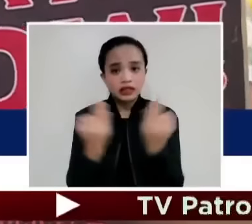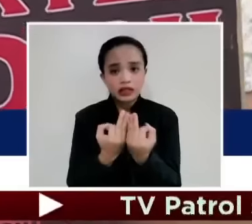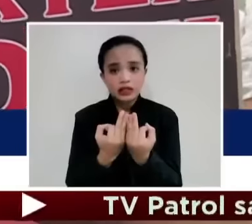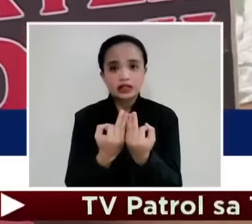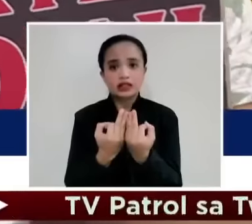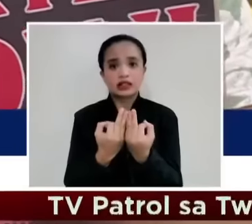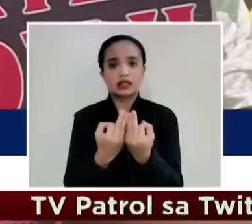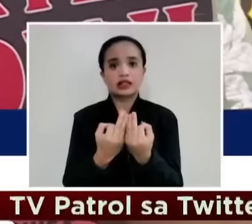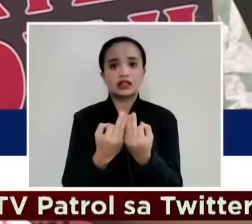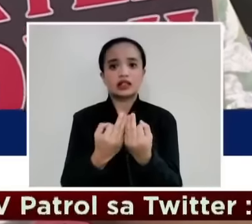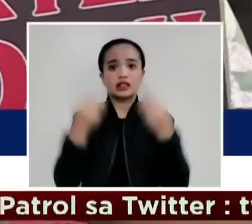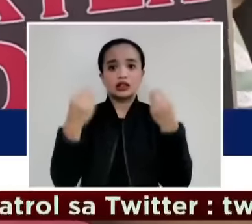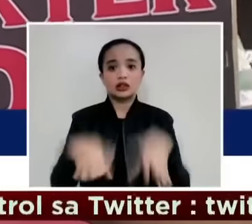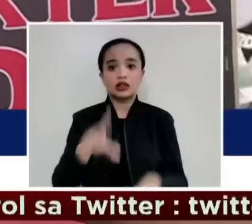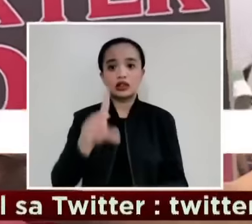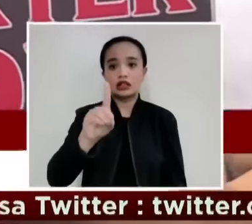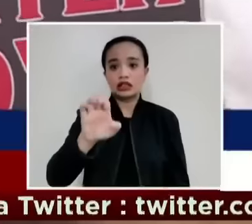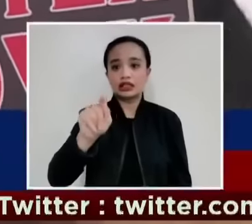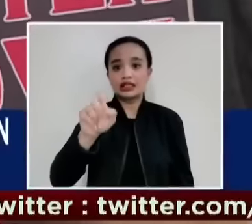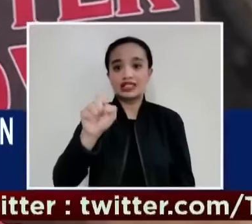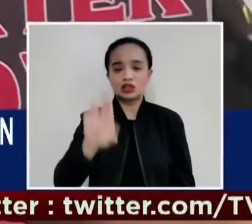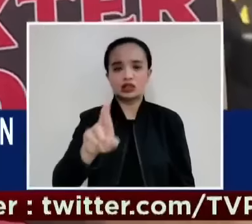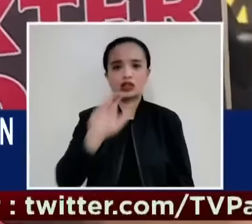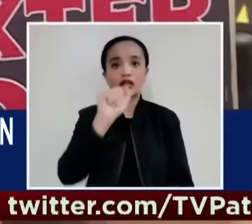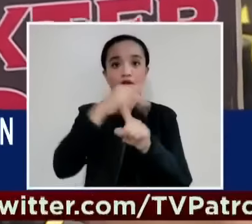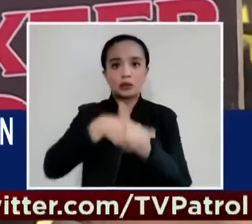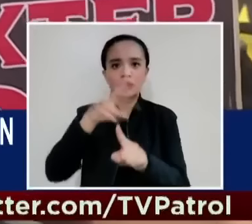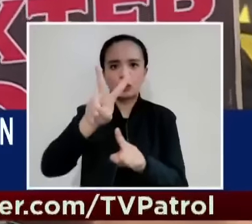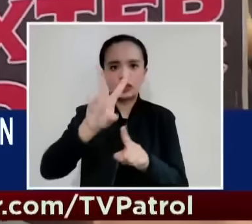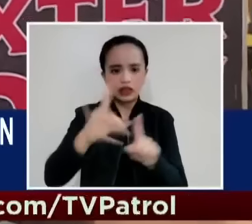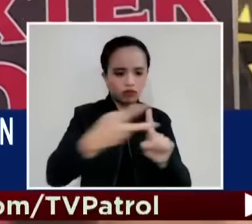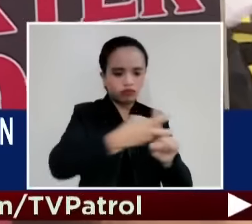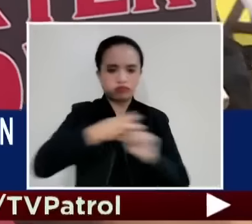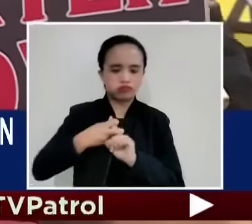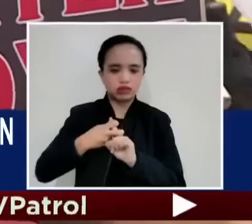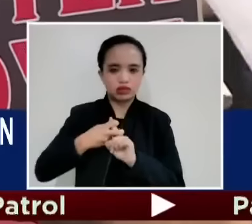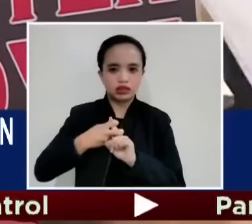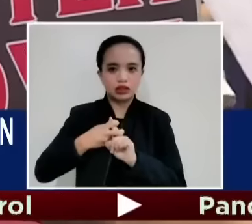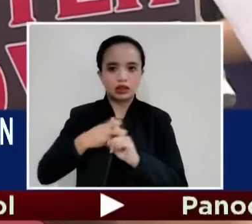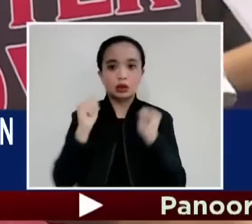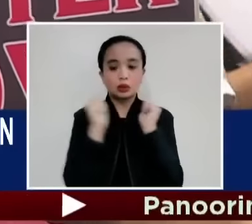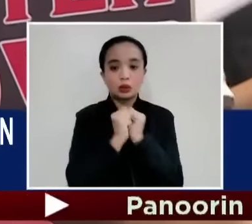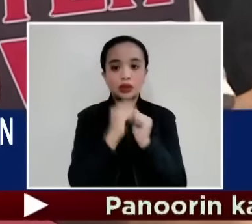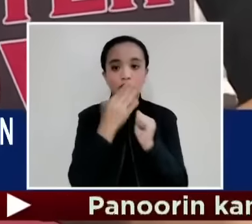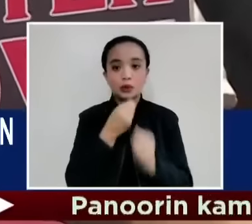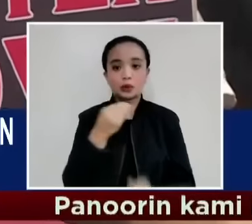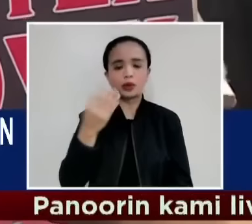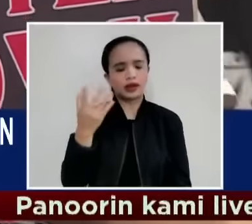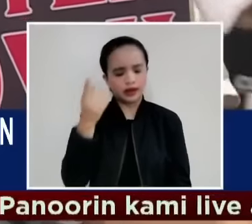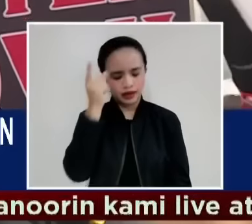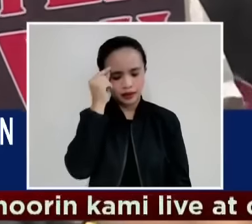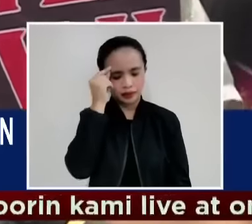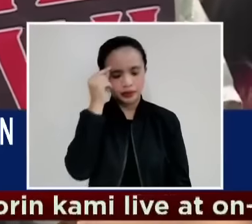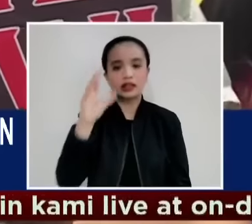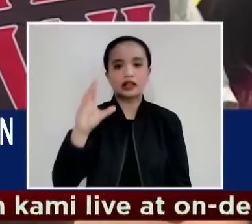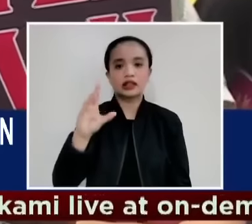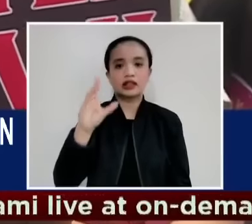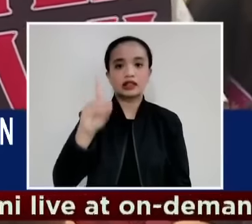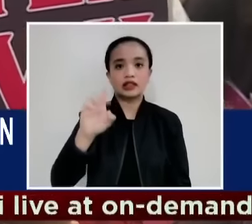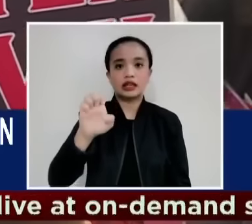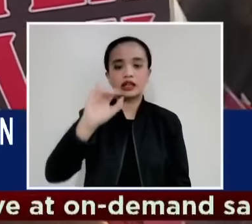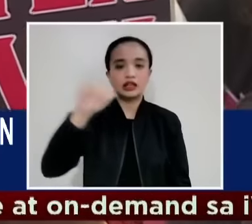Capuyan, April 28 pa po siya dinukot kasama si Dexter, si Bazu de Jesus.